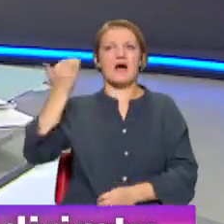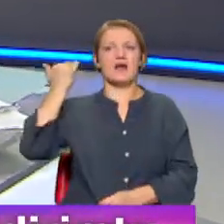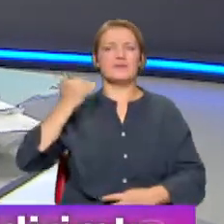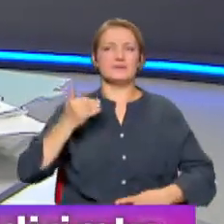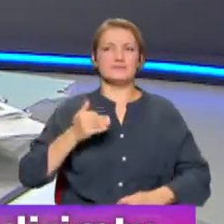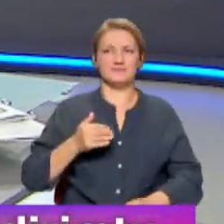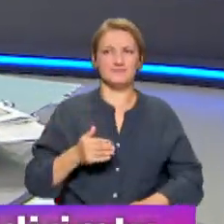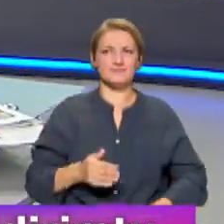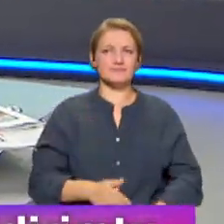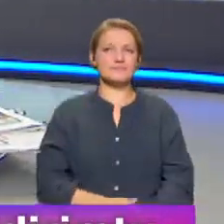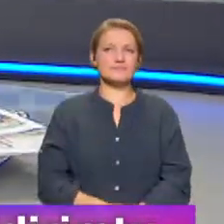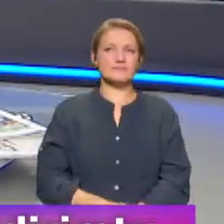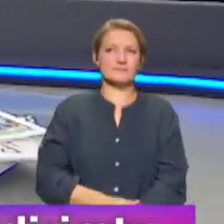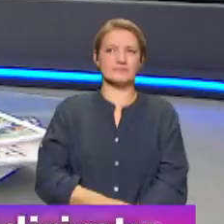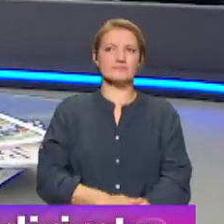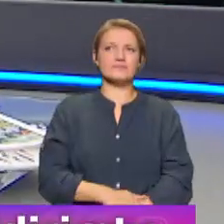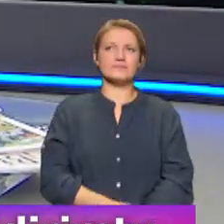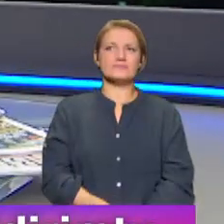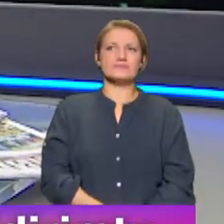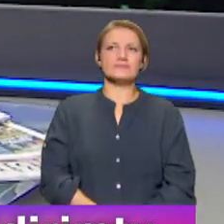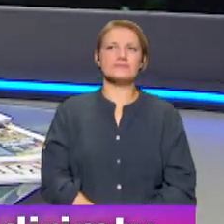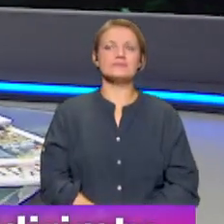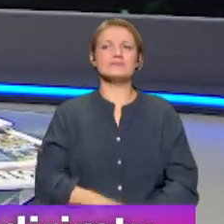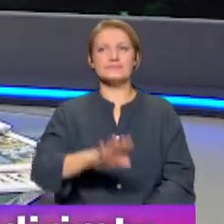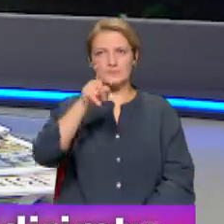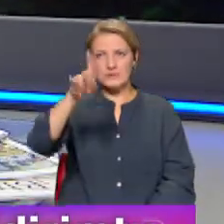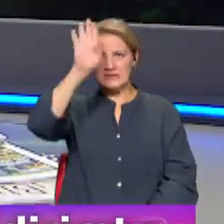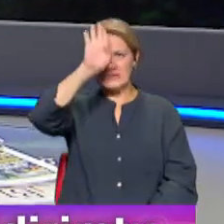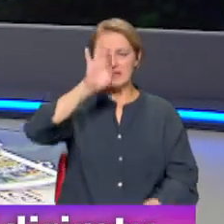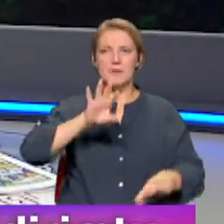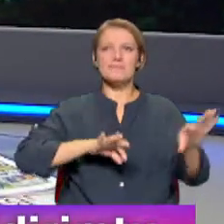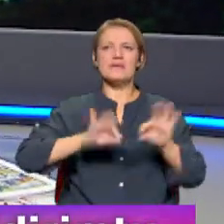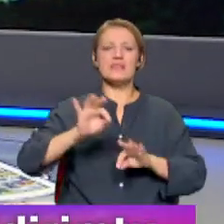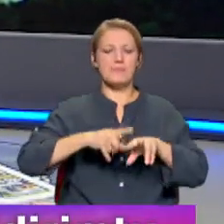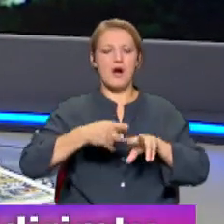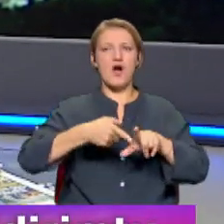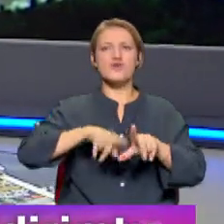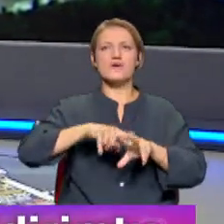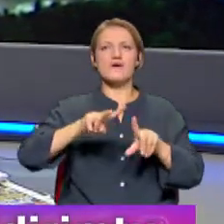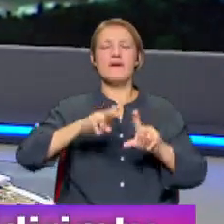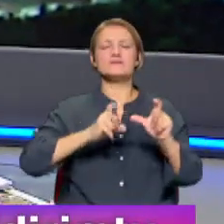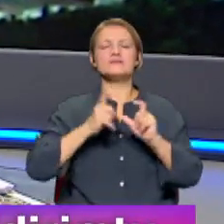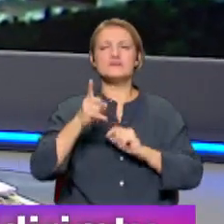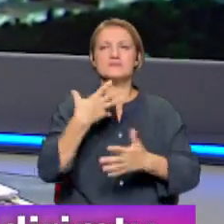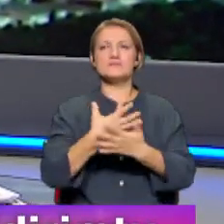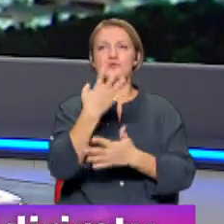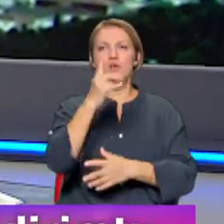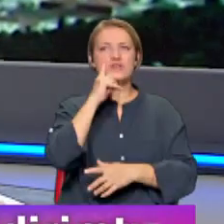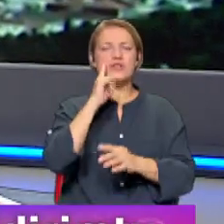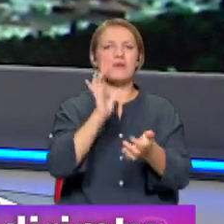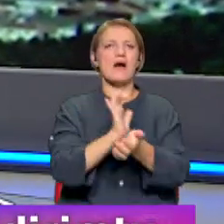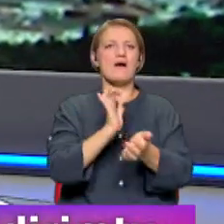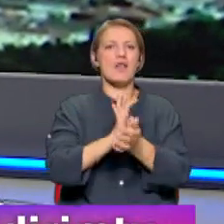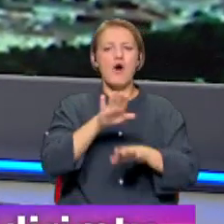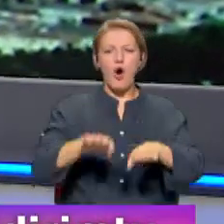Hilalciğim zaten volumuzda da verecek bu İstanbul planlama ajansının bir verisi İstanbul'da 4 kişilik bir